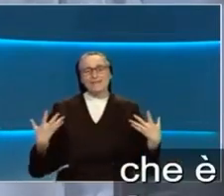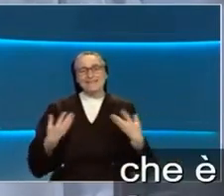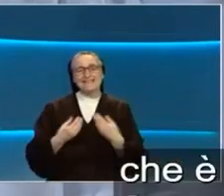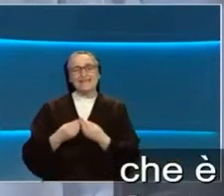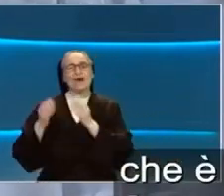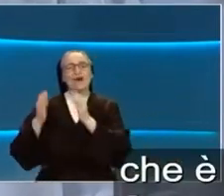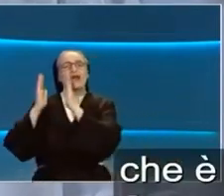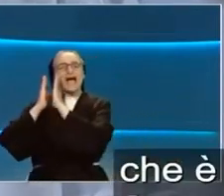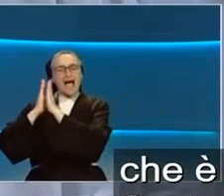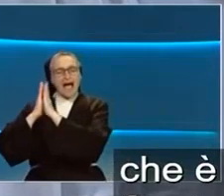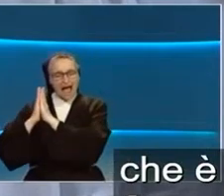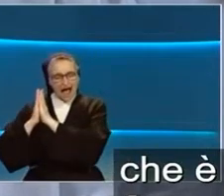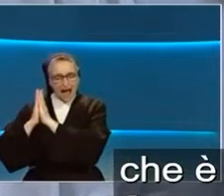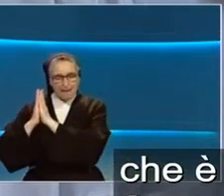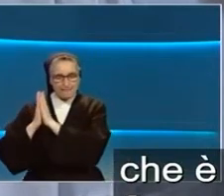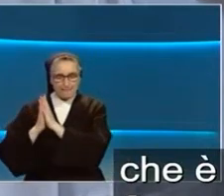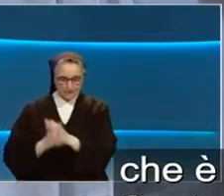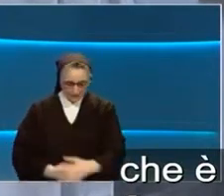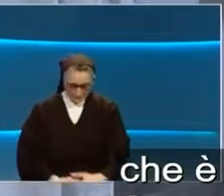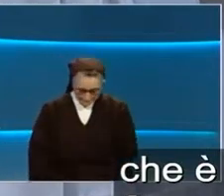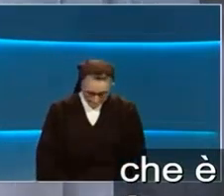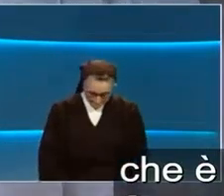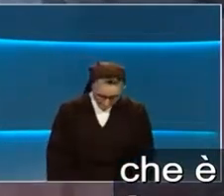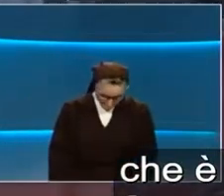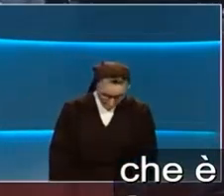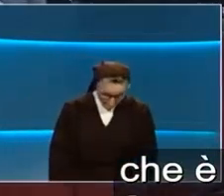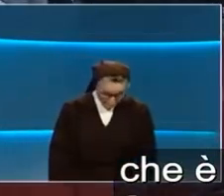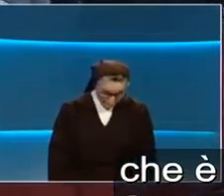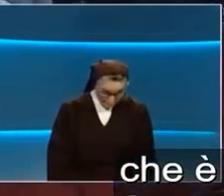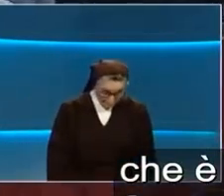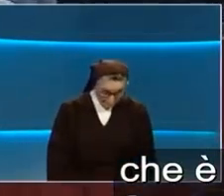omnia saecula saeculorum. Amen.